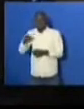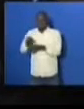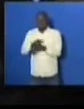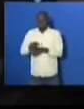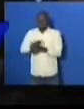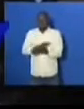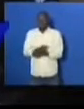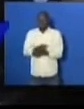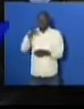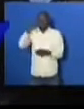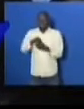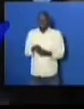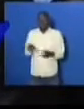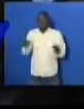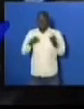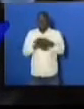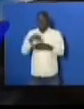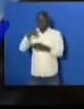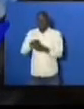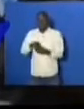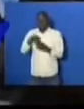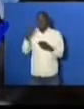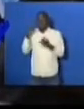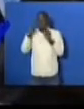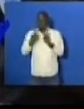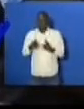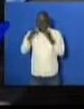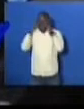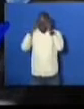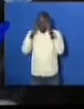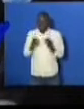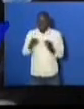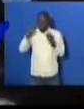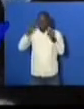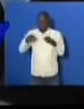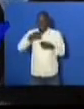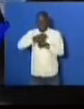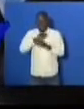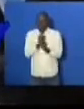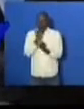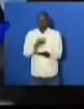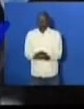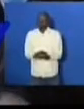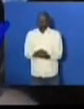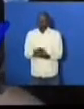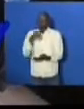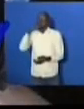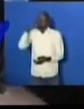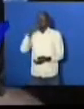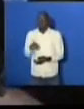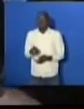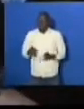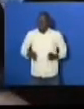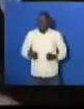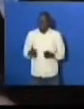débat fort et quelquefois dans une chambre 2.728 et que créer l'événement donc il faudrait essayer